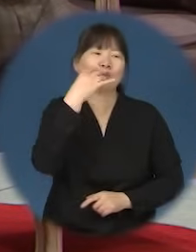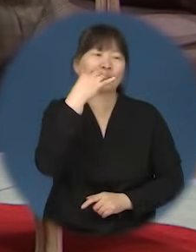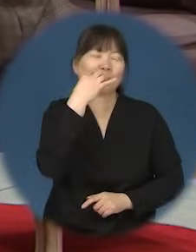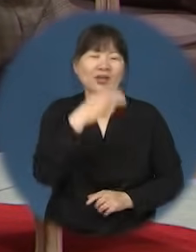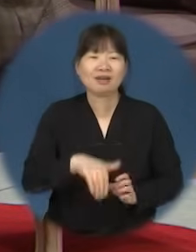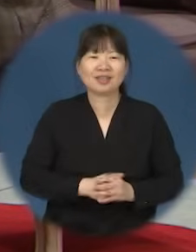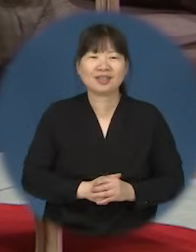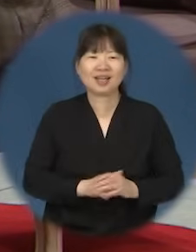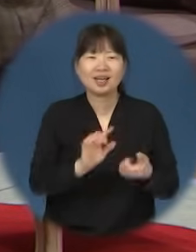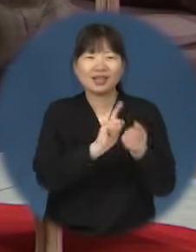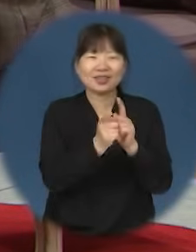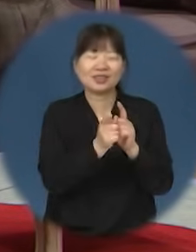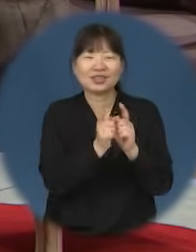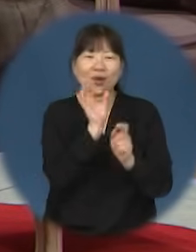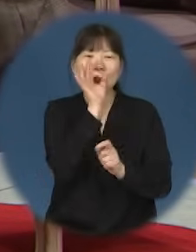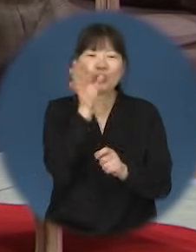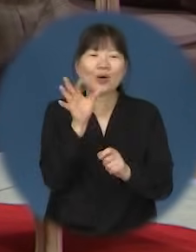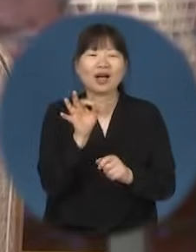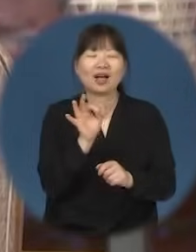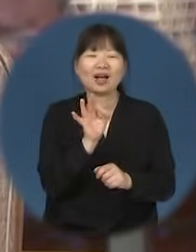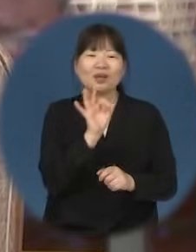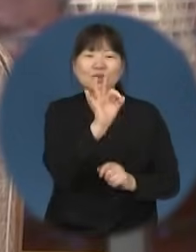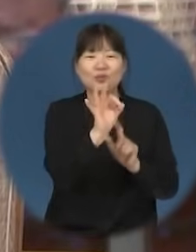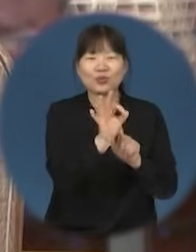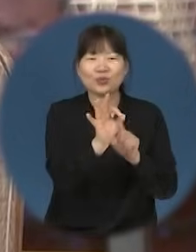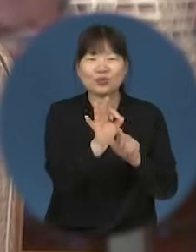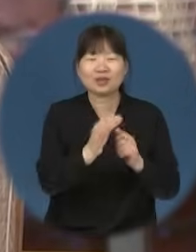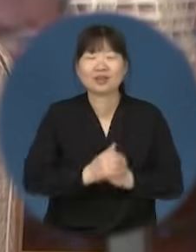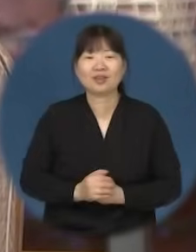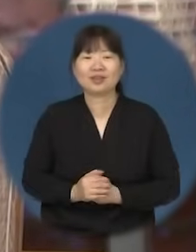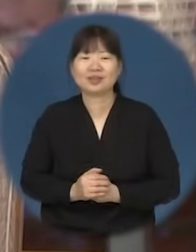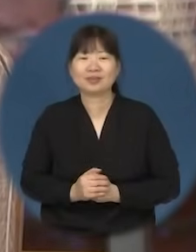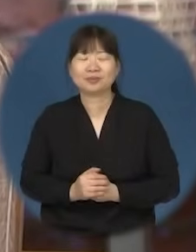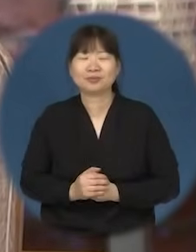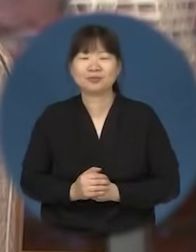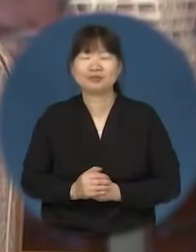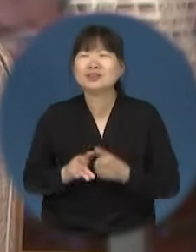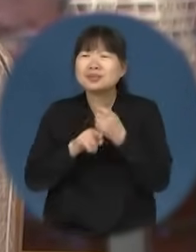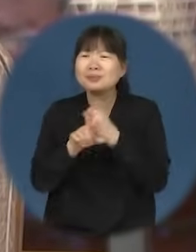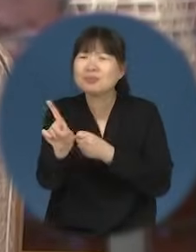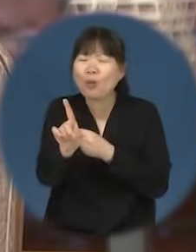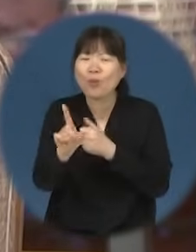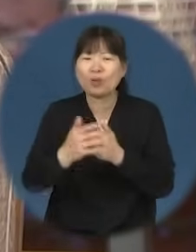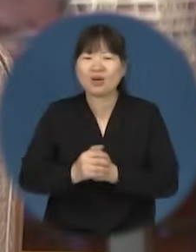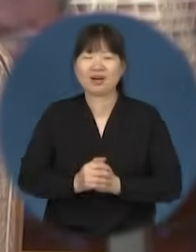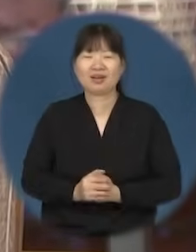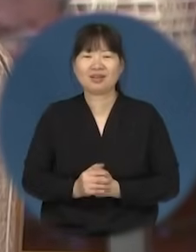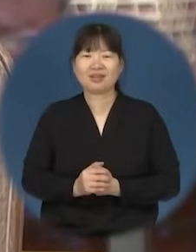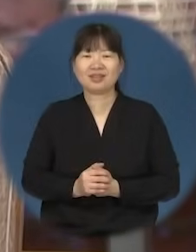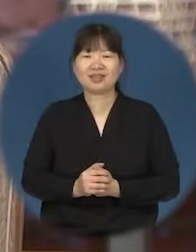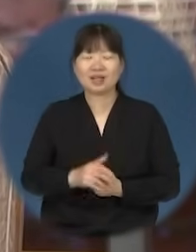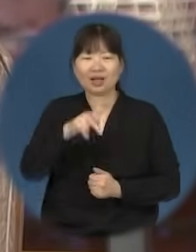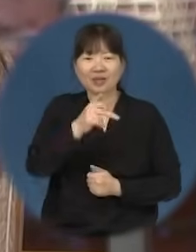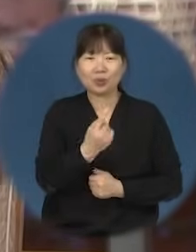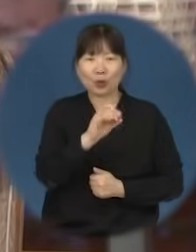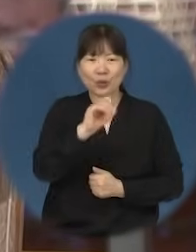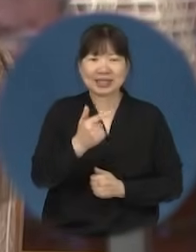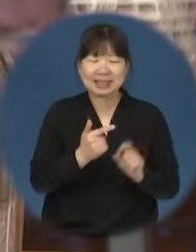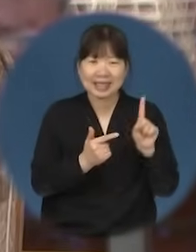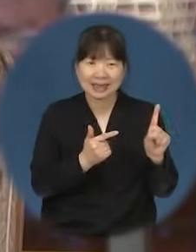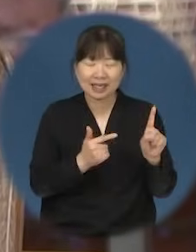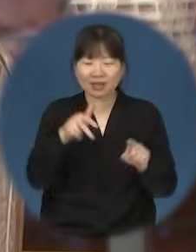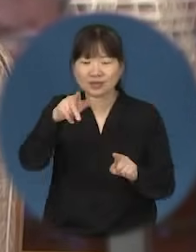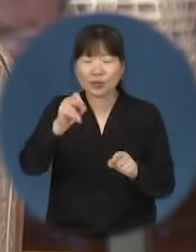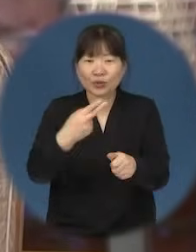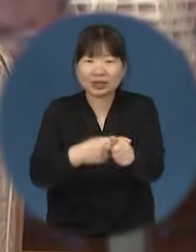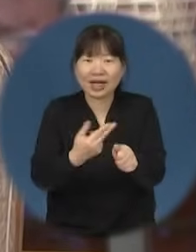예. 대체 불가 토큰. 예. 그래서 non-fungible이 대체 불가인데 그 무슨 말이냐면 코인 하나랑 우리 정